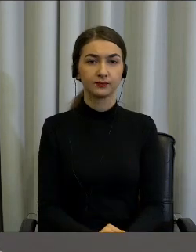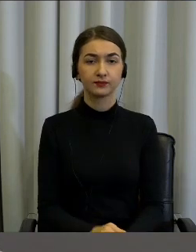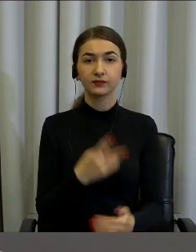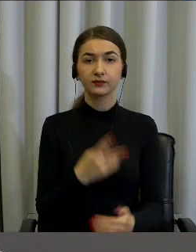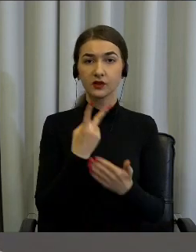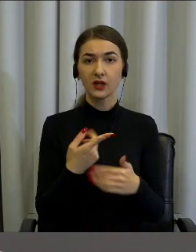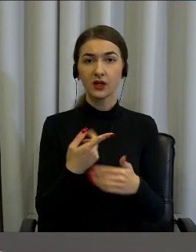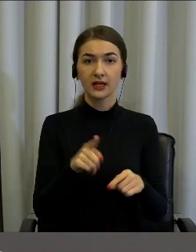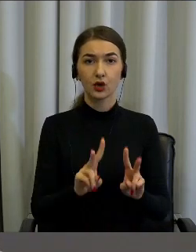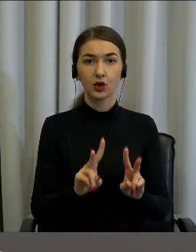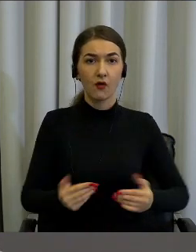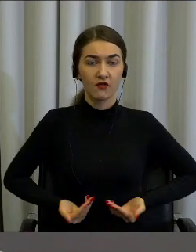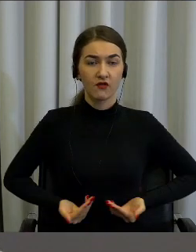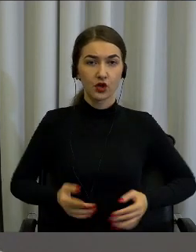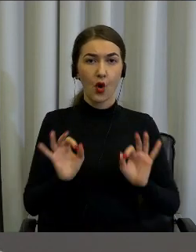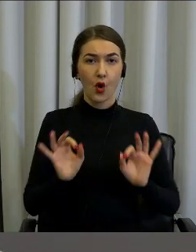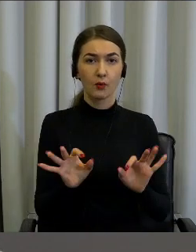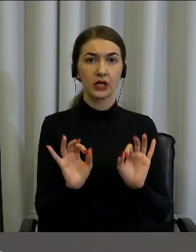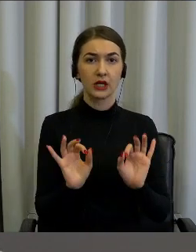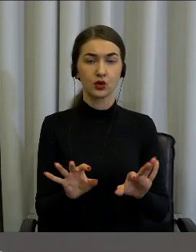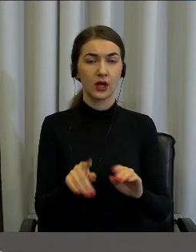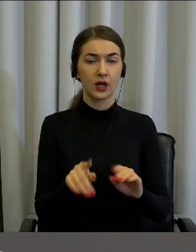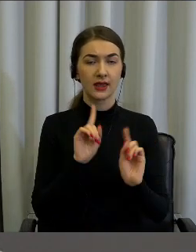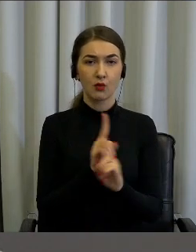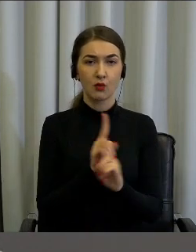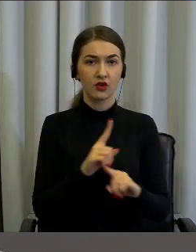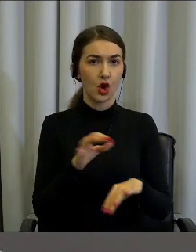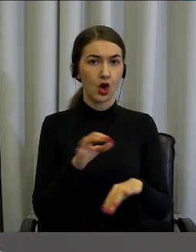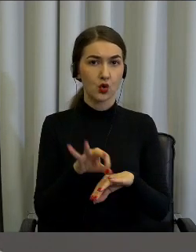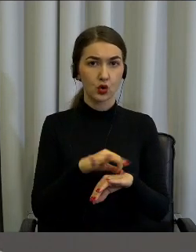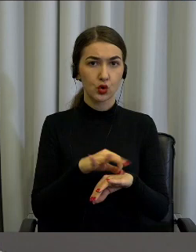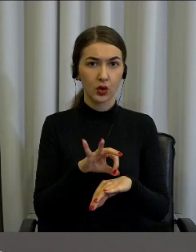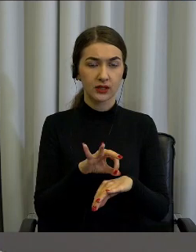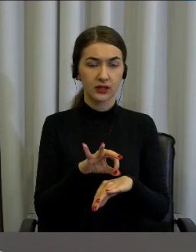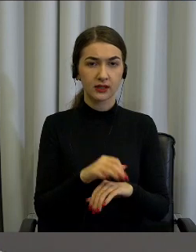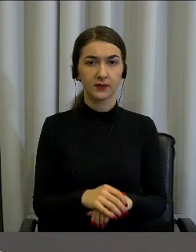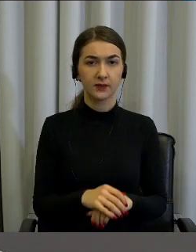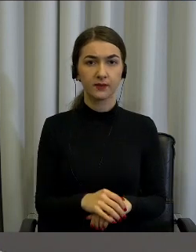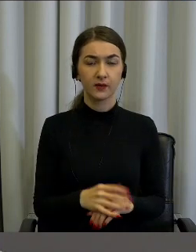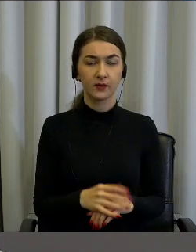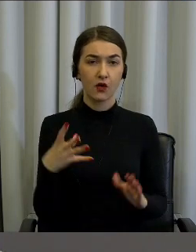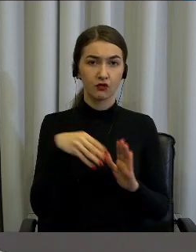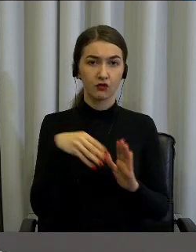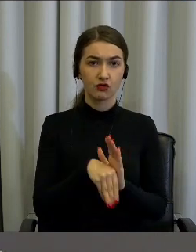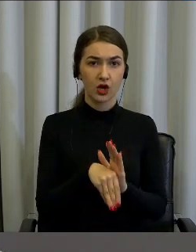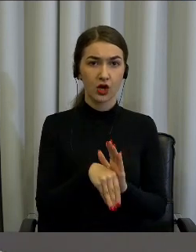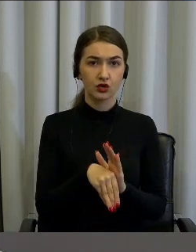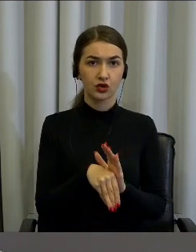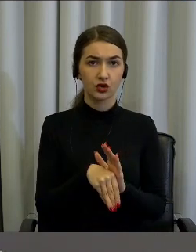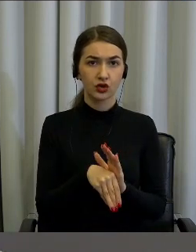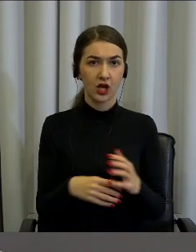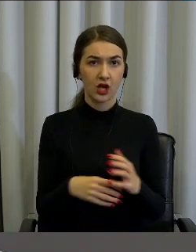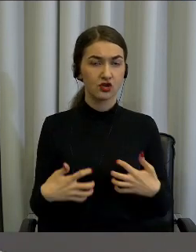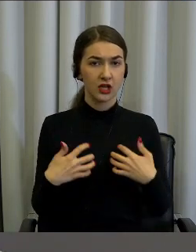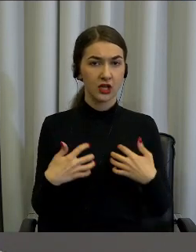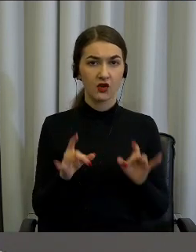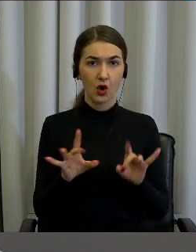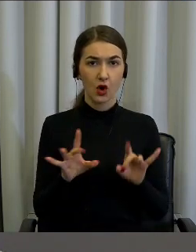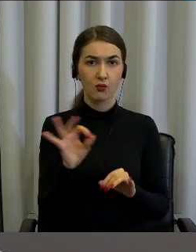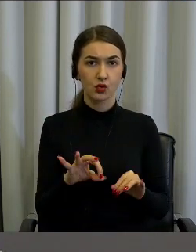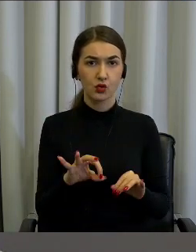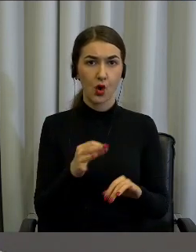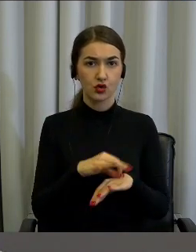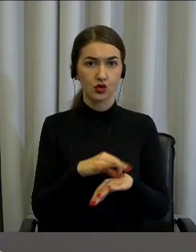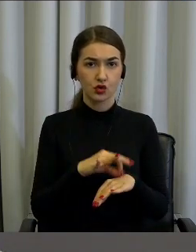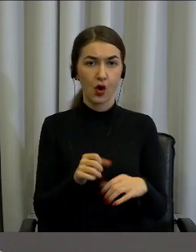тих хто вижив описують неймовірну жорстокість включаючи жахливі розповіді про жорстоке